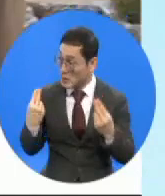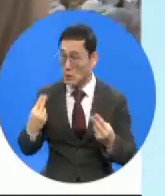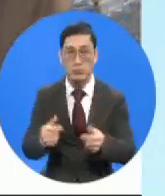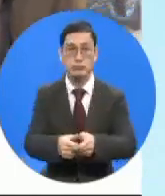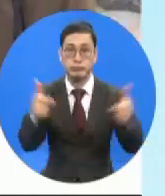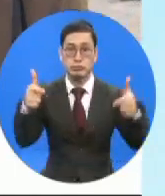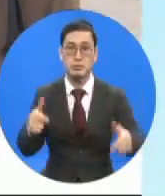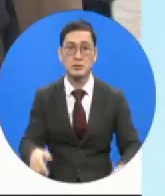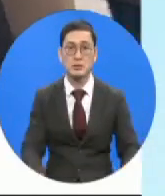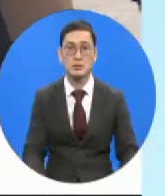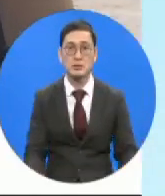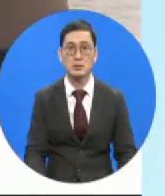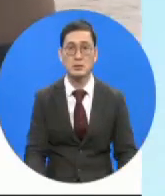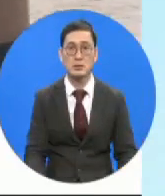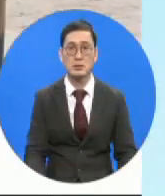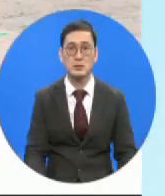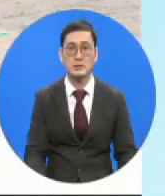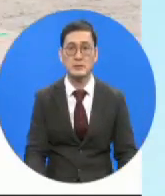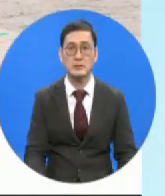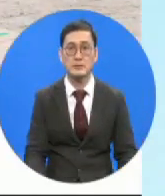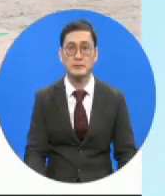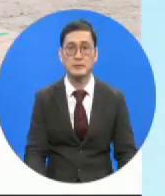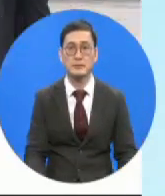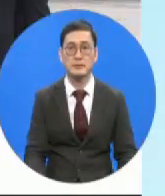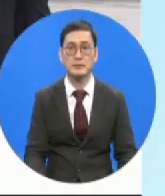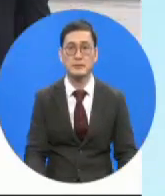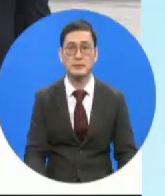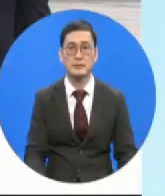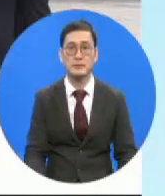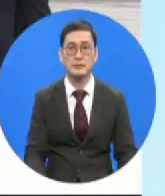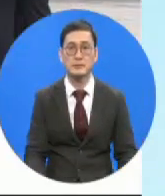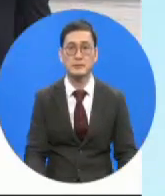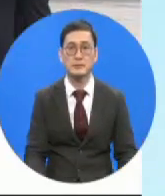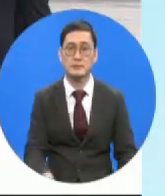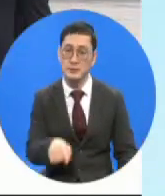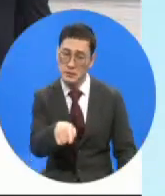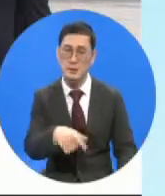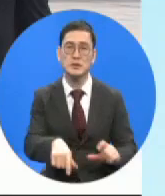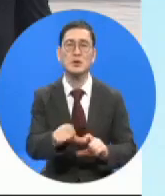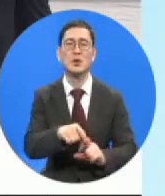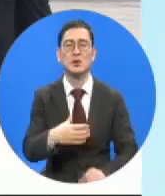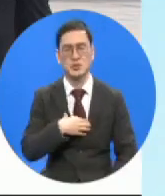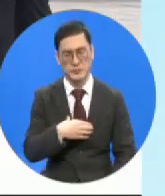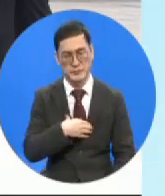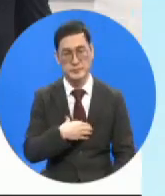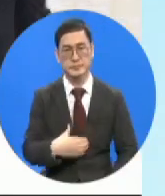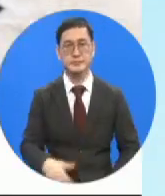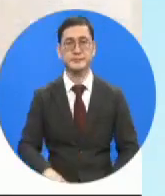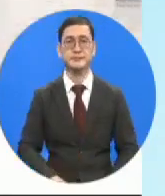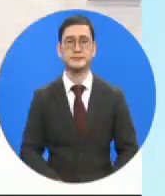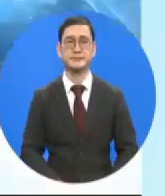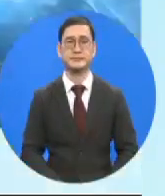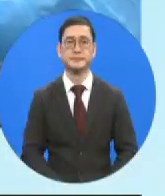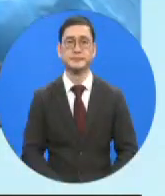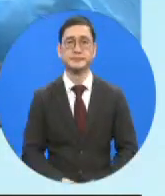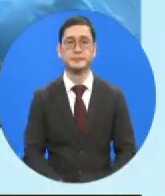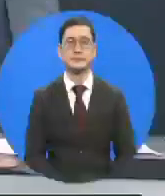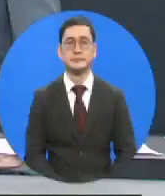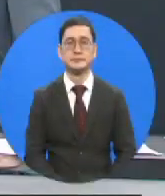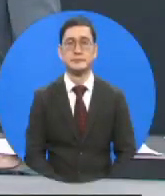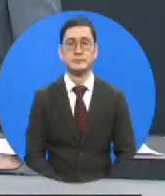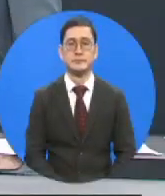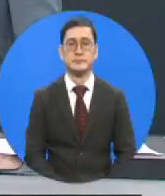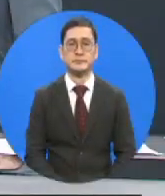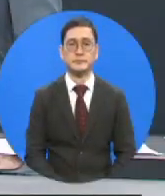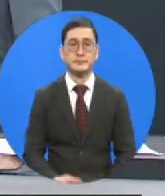환자들이 이제 시차를 두고서 위중증 환자로 나오는 것이기 때문에 이것이 더 걱정될 수가 있는 것이죠. 이게 수도권 확산세가 거세다 보니까 어제부터